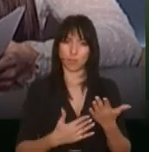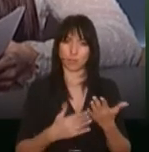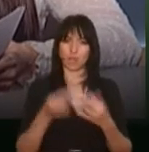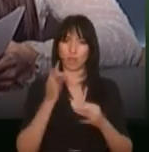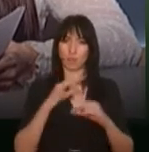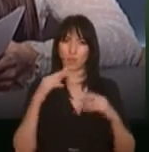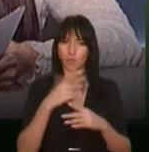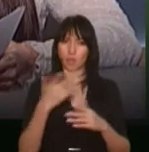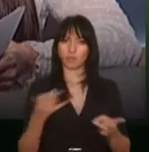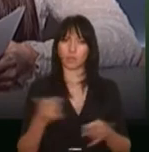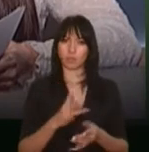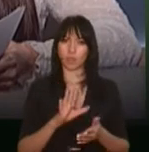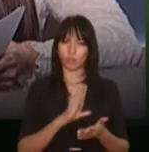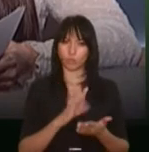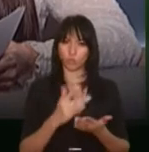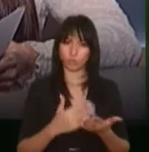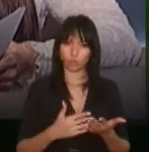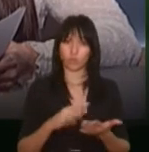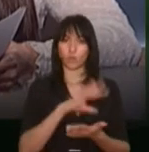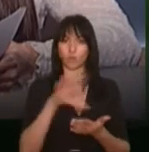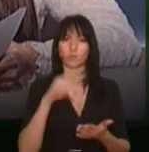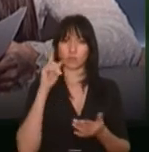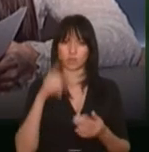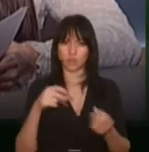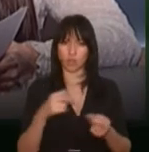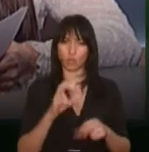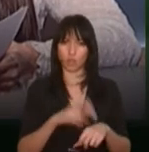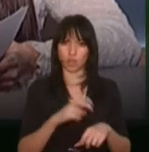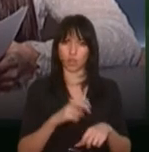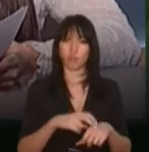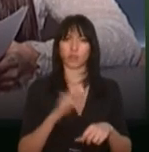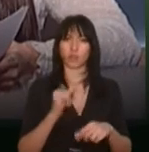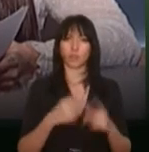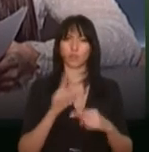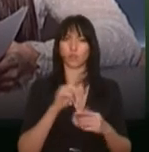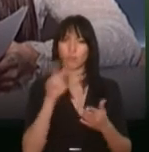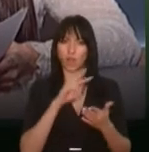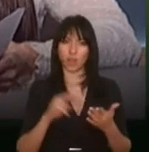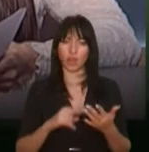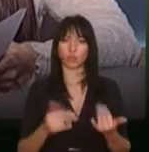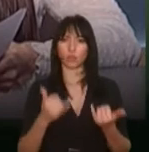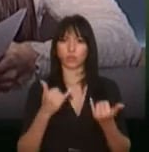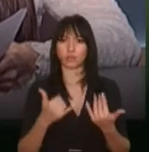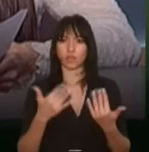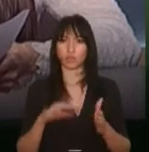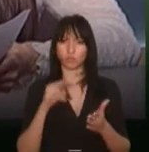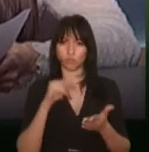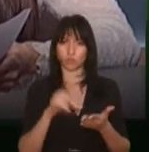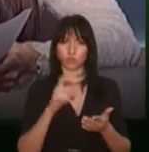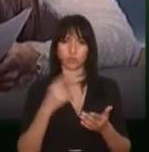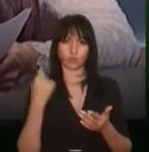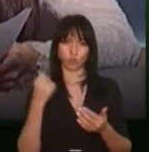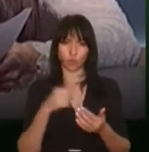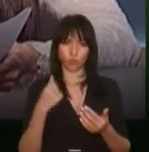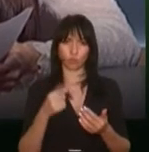ректори шкіли, медичні працівники знають, і прохання велике, щоб вони все-таки переглянули зараз початок учбового року. І слава